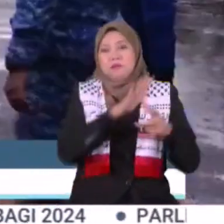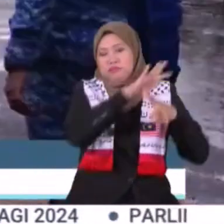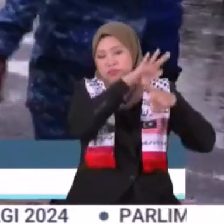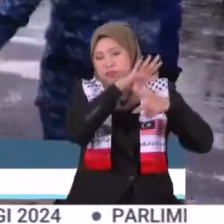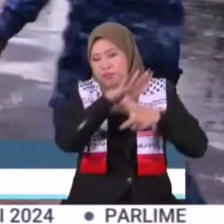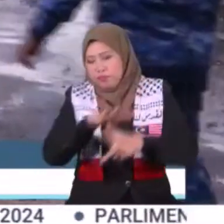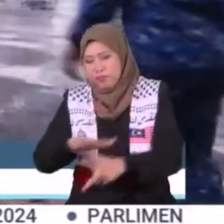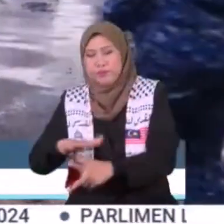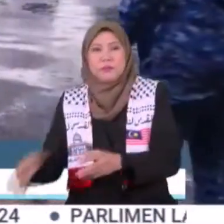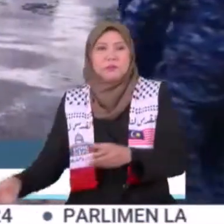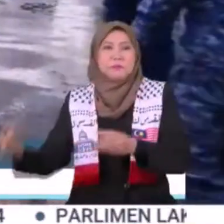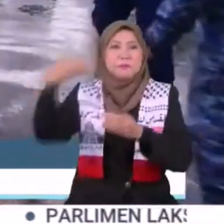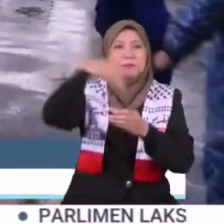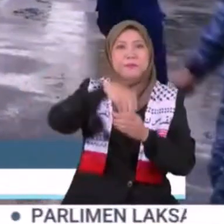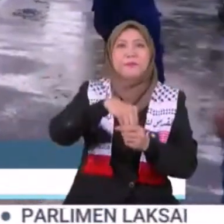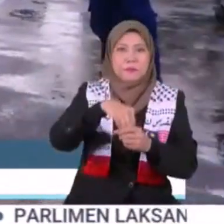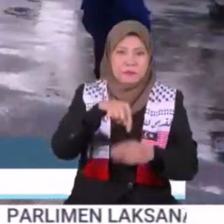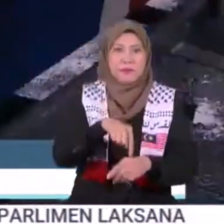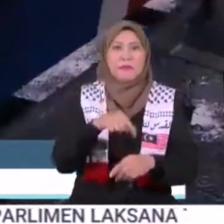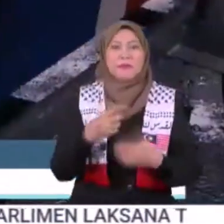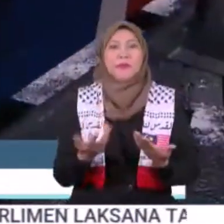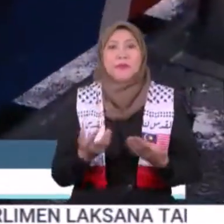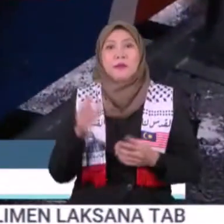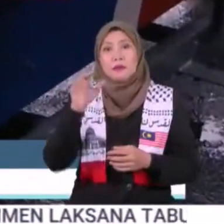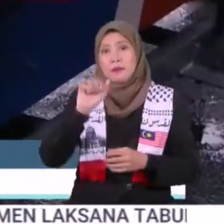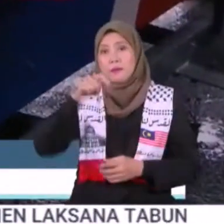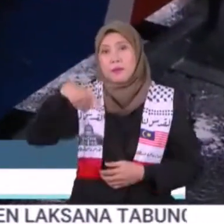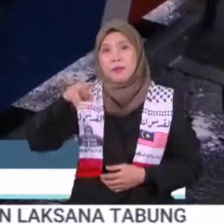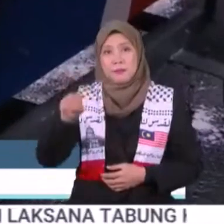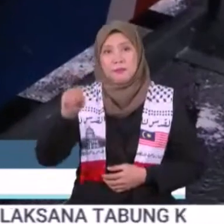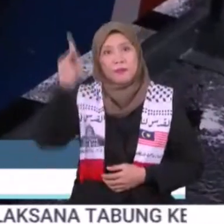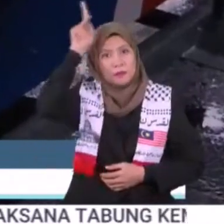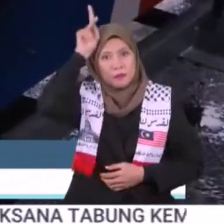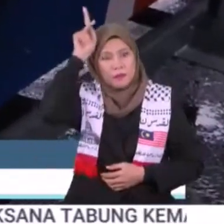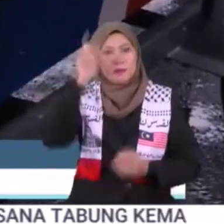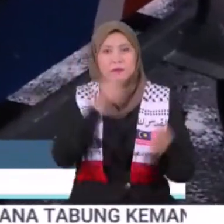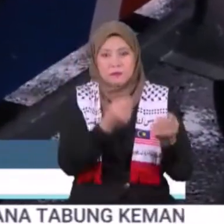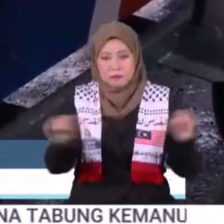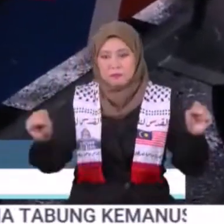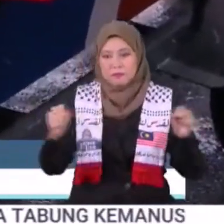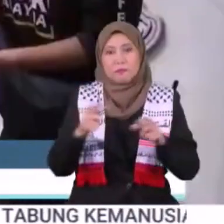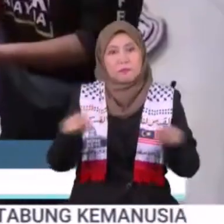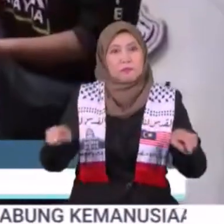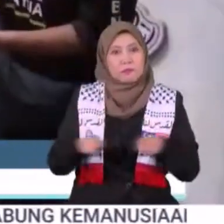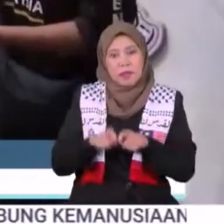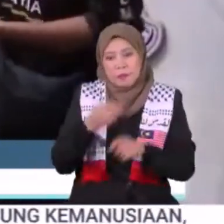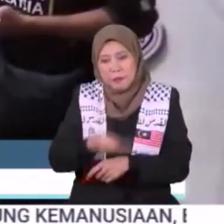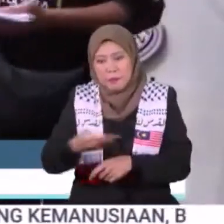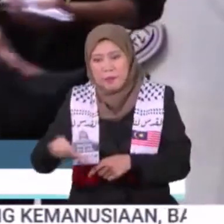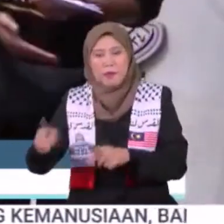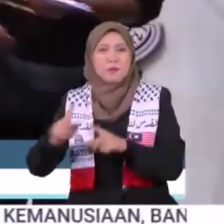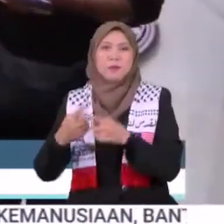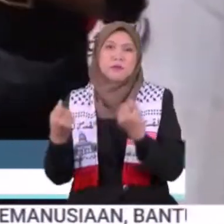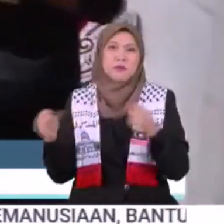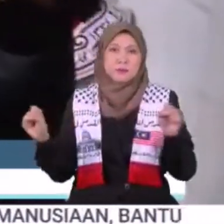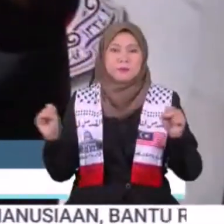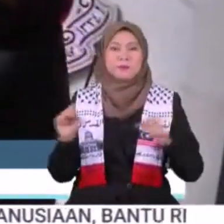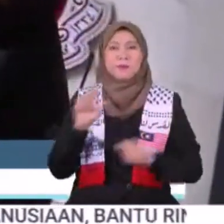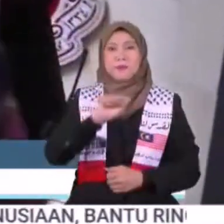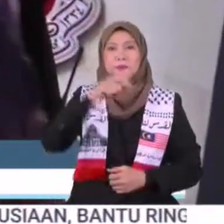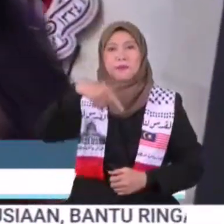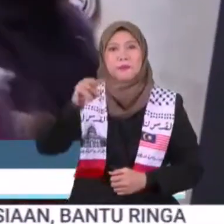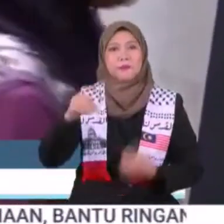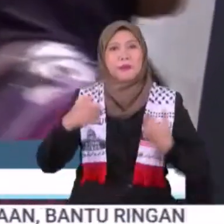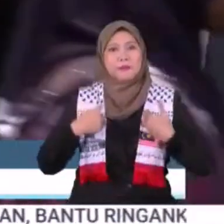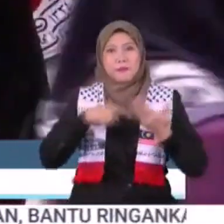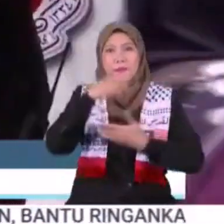sini. Dalam perkembangan sama, APM Kelantan mengatur anggotanya serta persiapan logistik. APM turut mengadakan